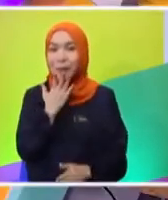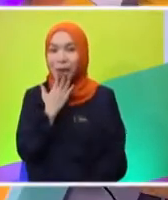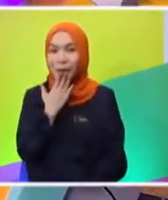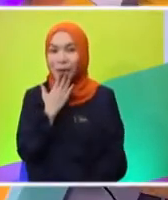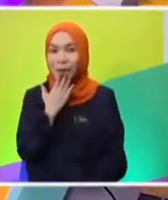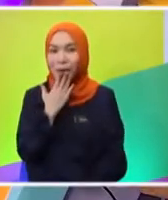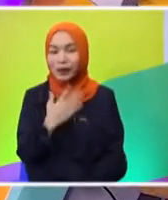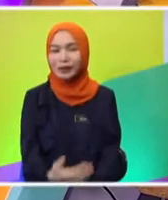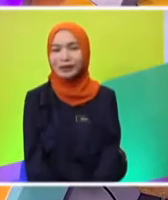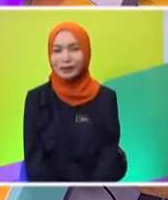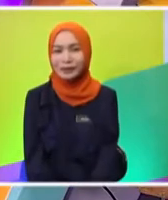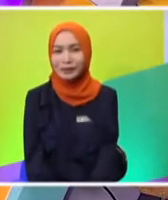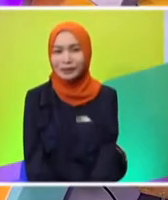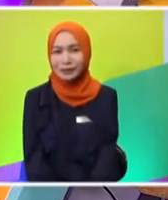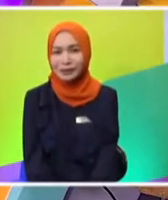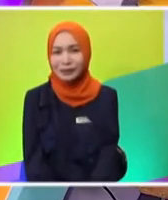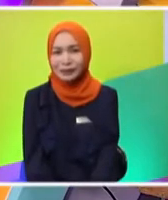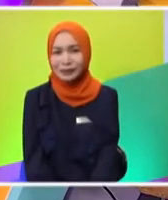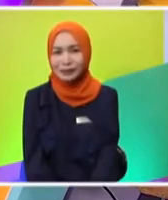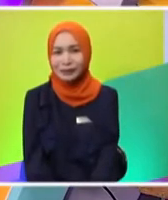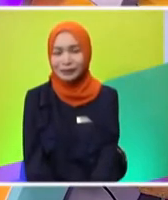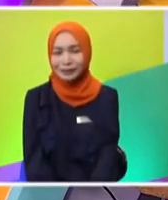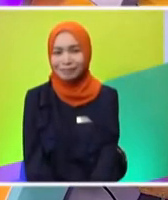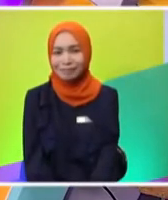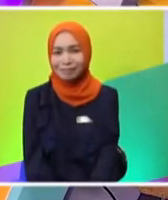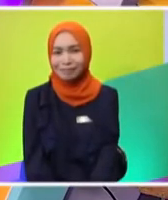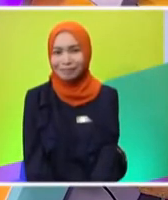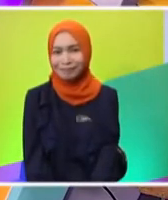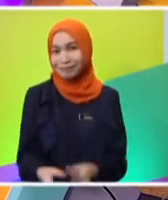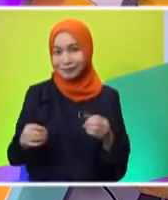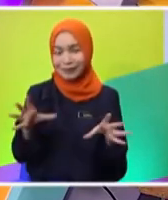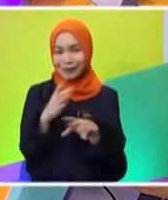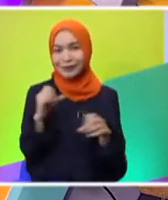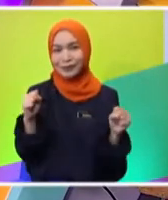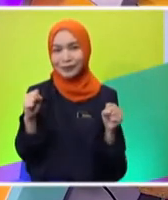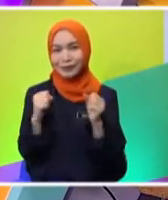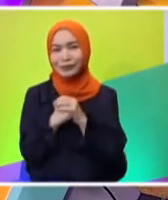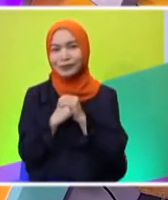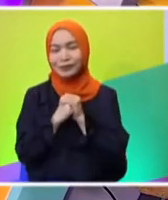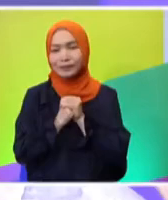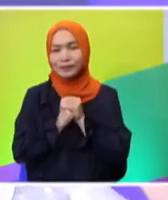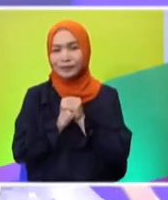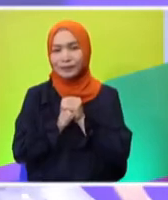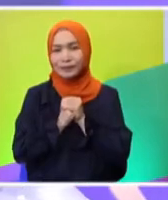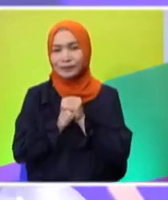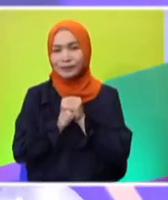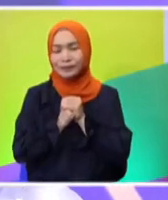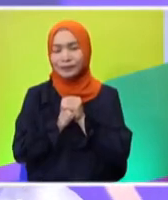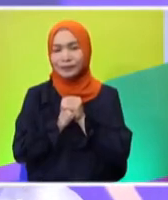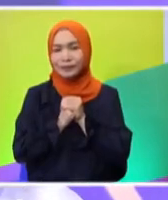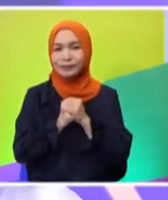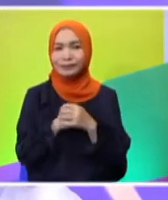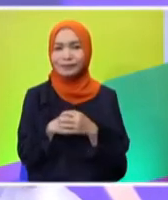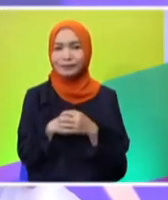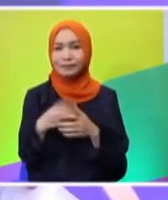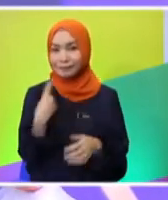kita akan tinggal kasih ya yang cerdas ya oke oke siap bagian depan dan